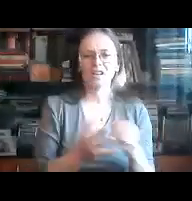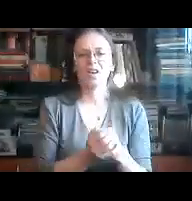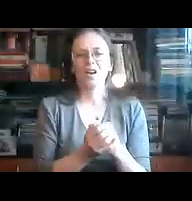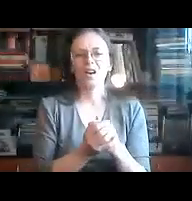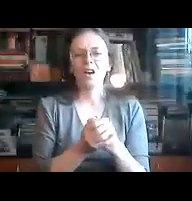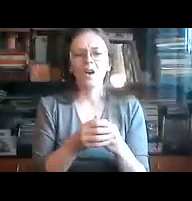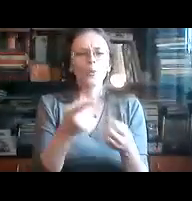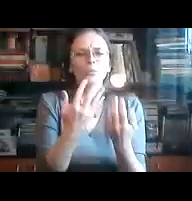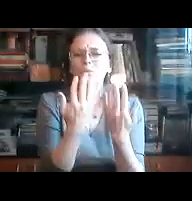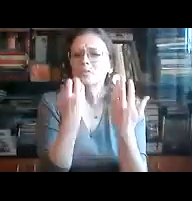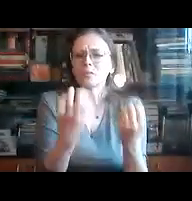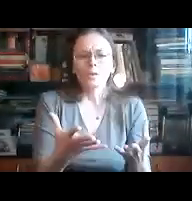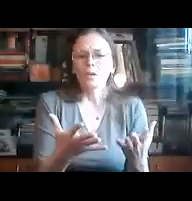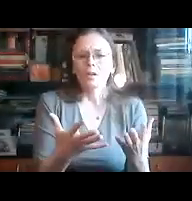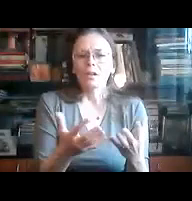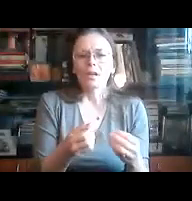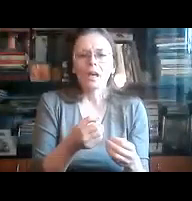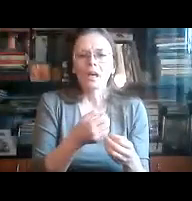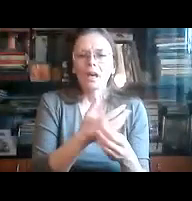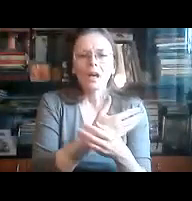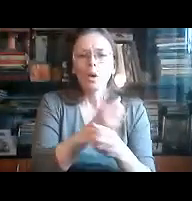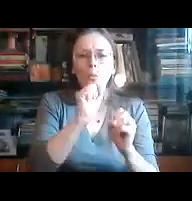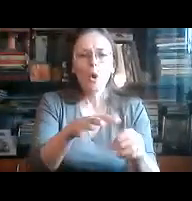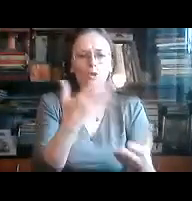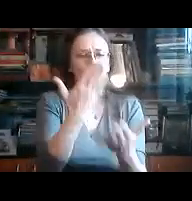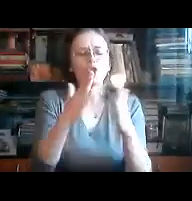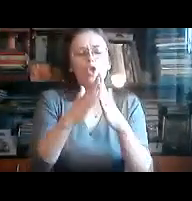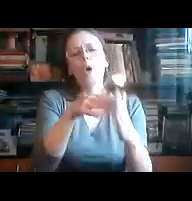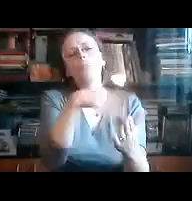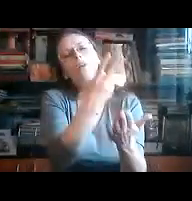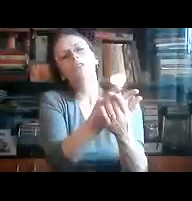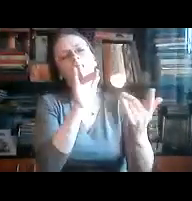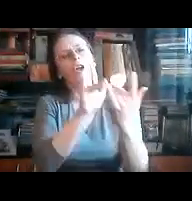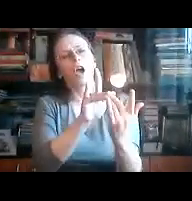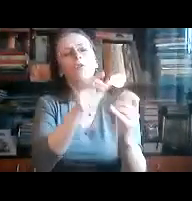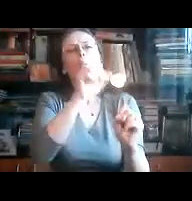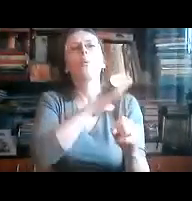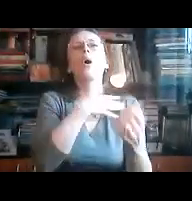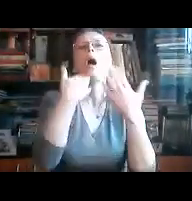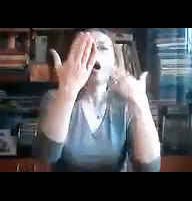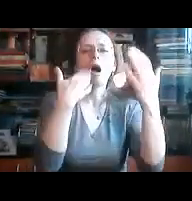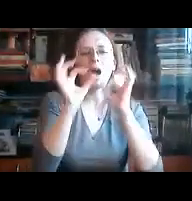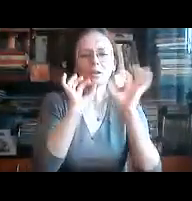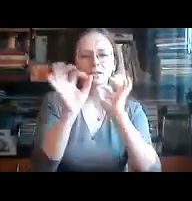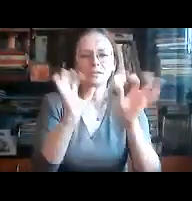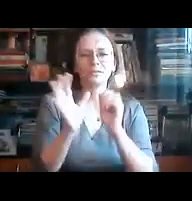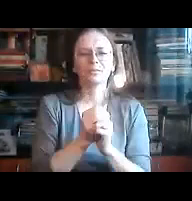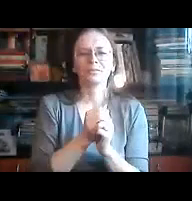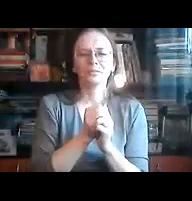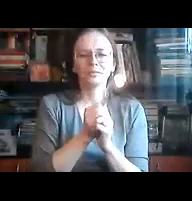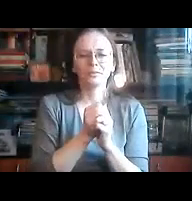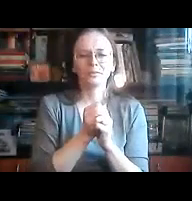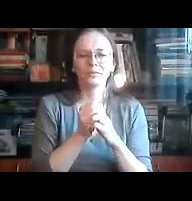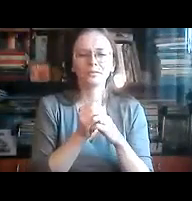Там можно лежать в постели, например, выполнять рекомендации, которые тебе присылают, и это уже спектакль. Да, Оксана, я просто вмешиваюсь.